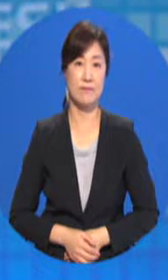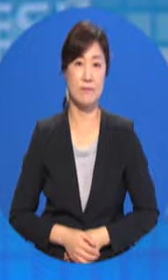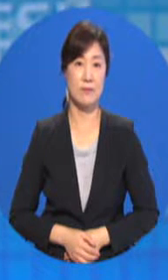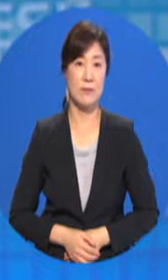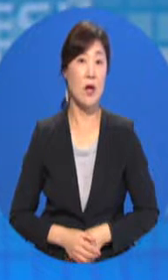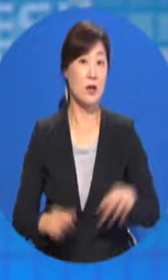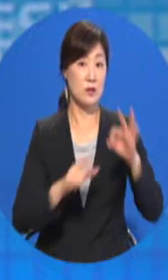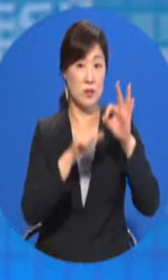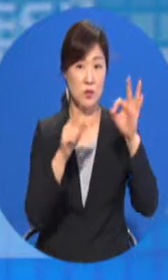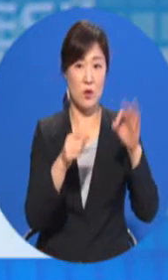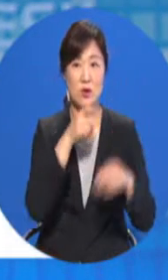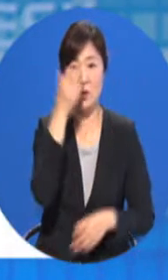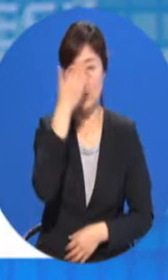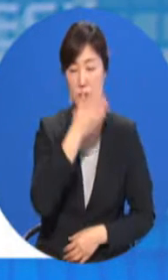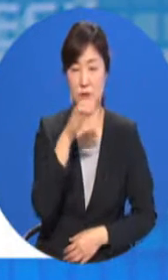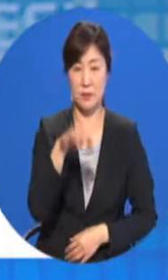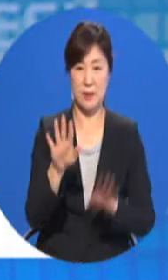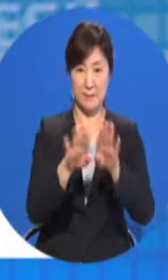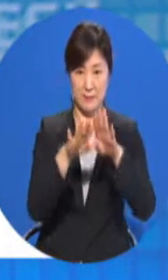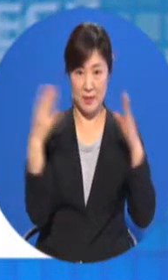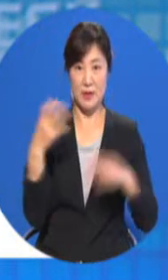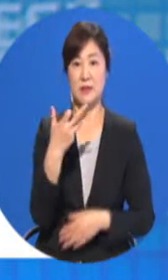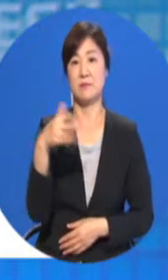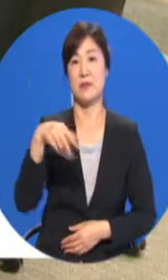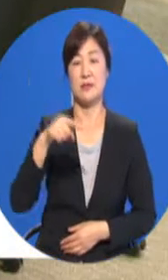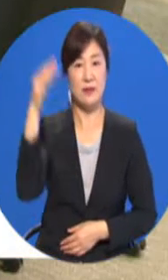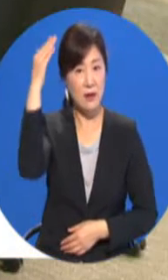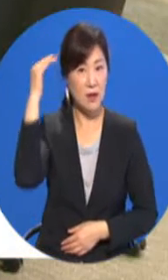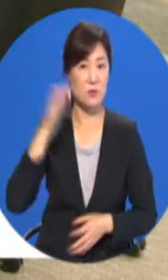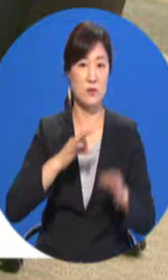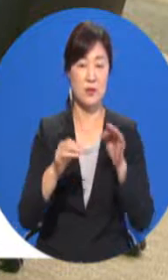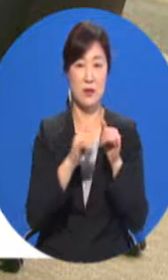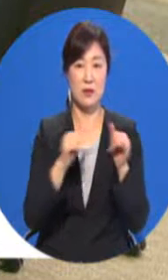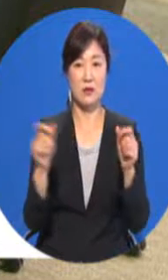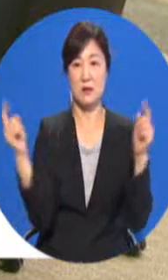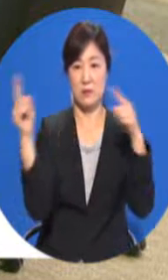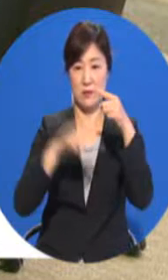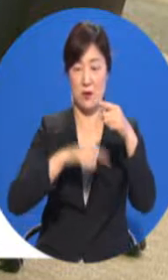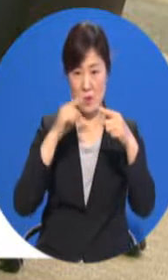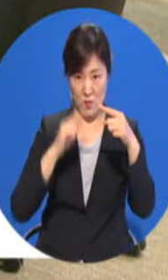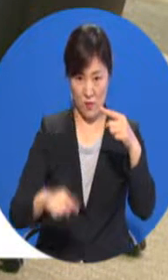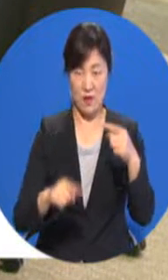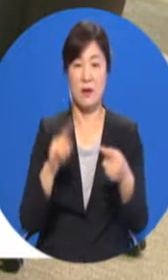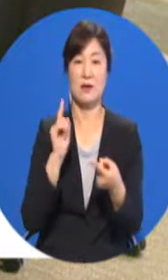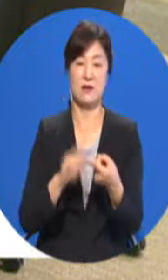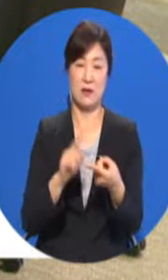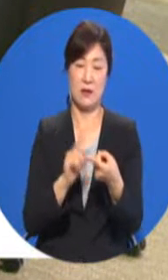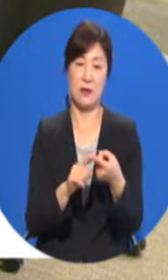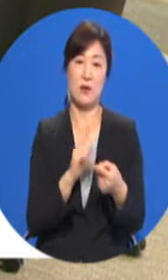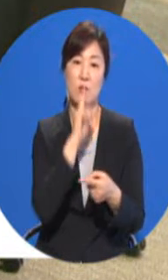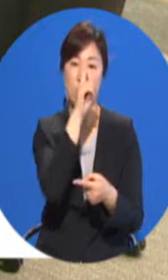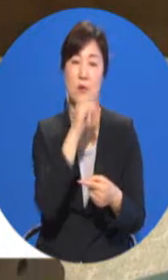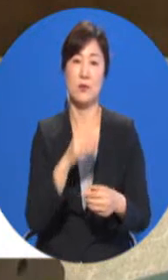다음 달 여수에서 열리는 제18차 세계 한상대회 개최에 대비한 추진 상황 보고회가